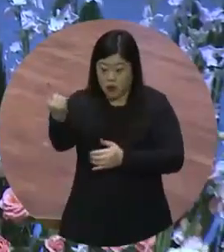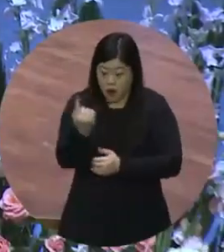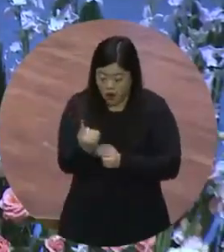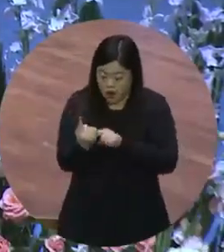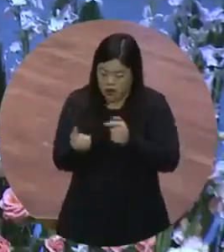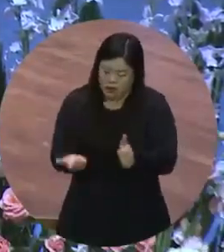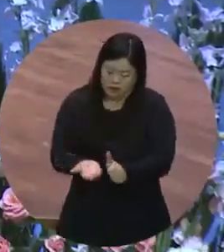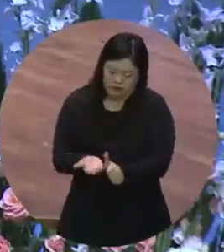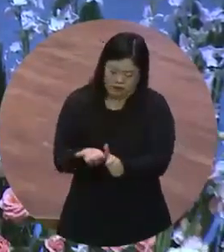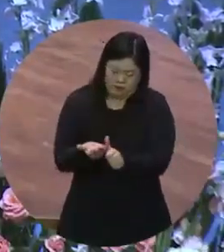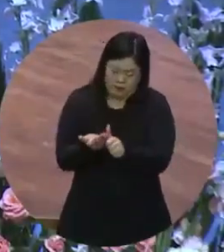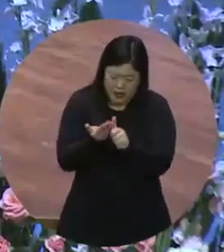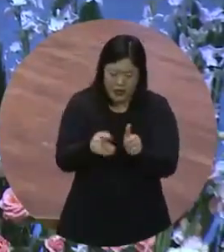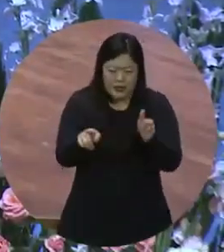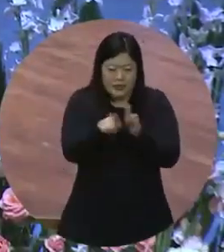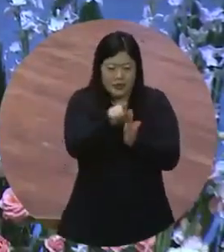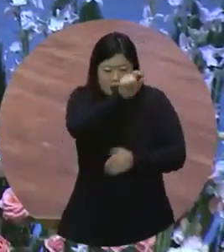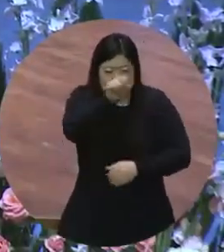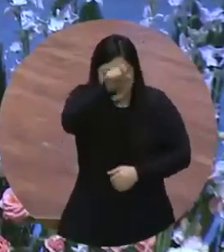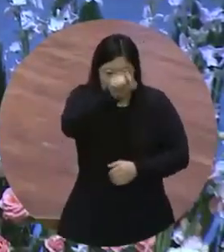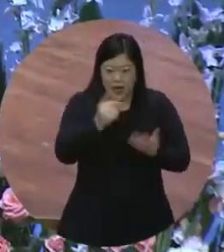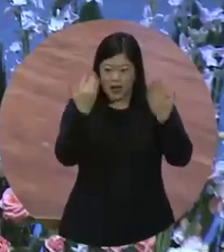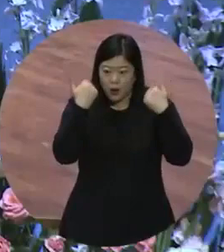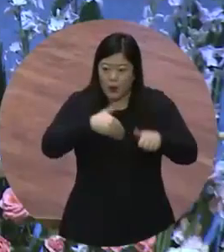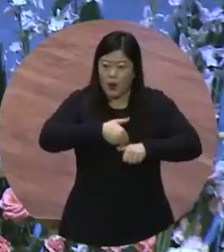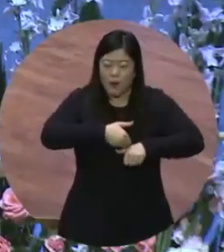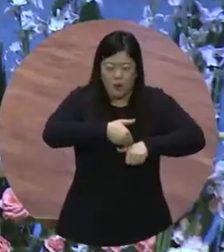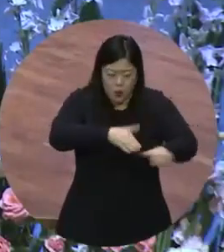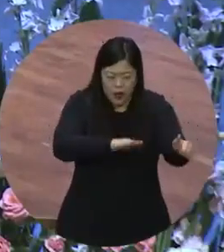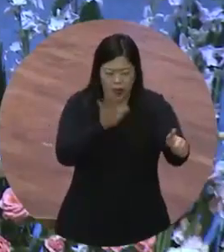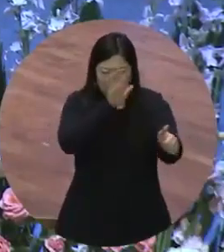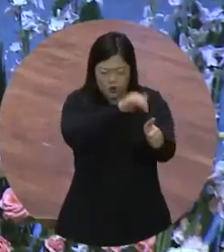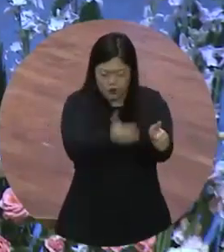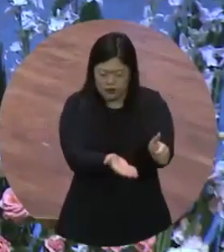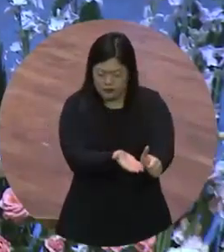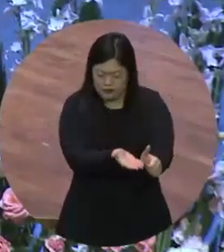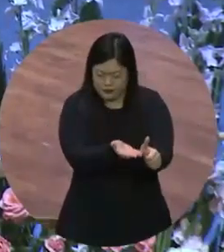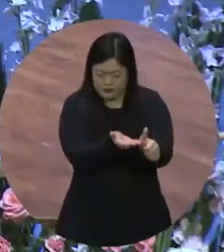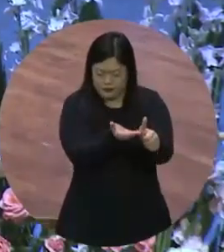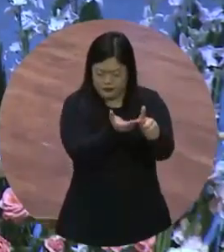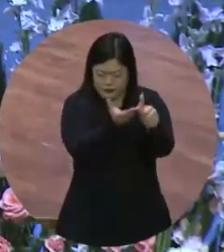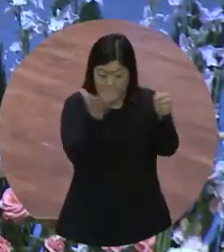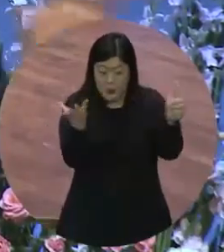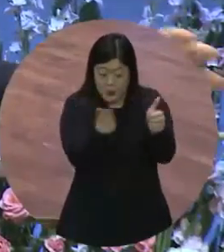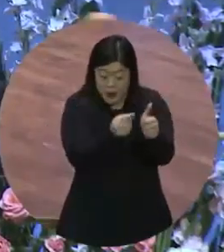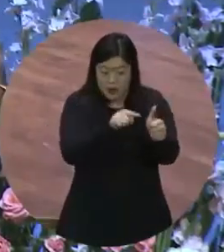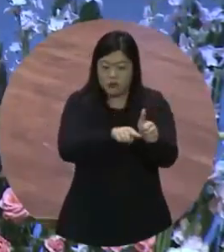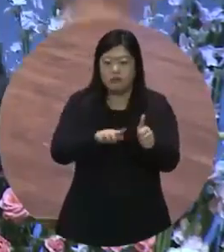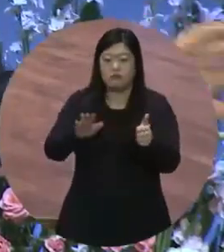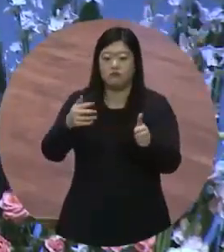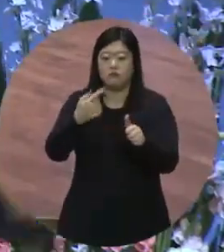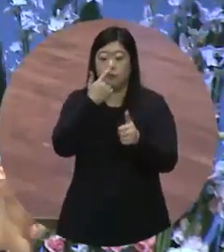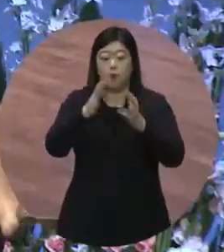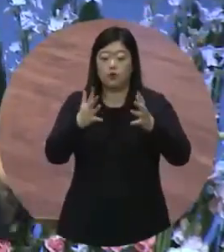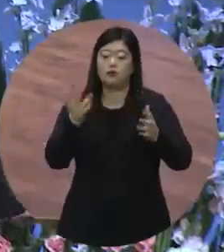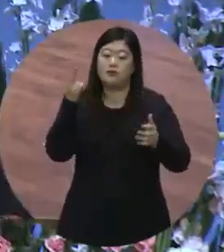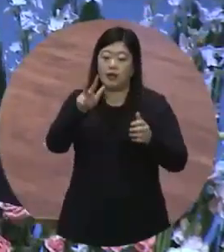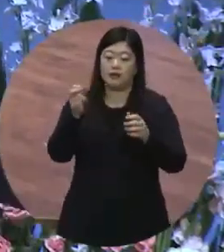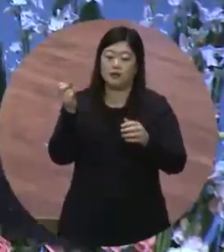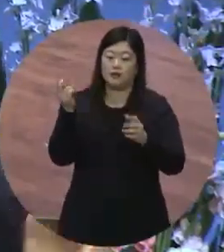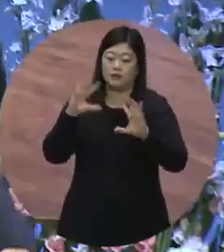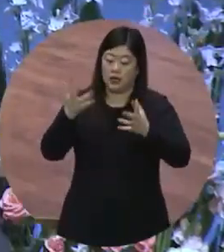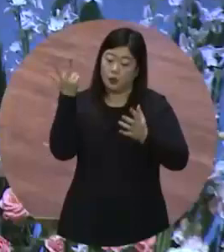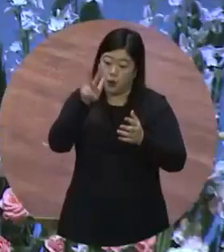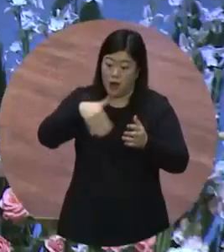훈련을 받아서 신학교 보내가지고 제대로 전도자 만들어가 보내놓으면 자기 나라 살리는 이 일을 우리가 기도하면서 도와주면서 하나님